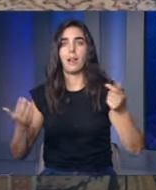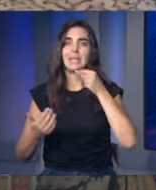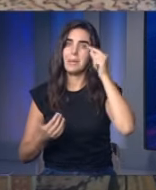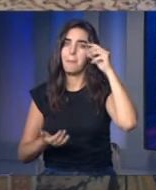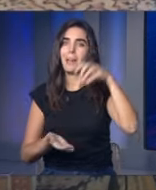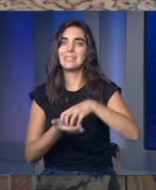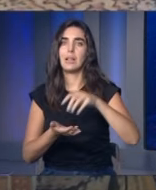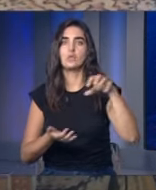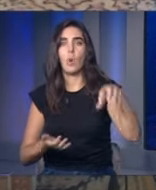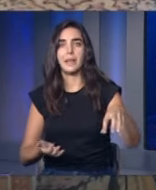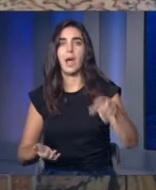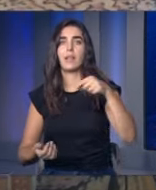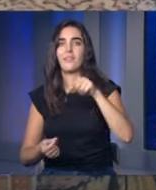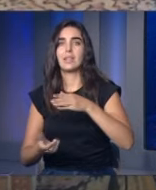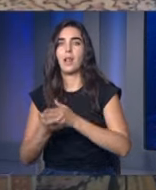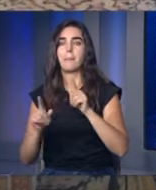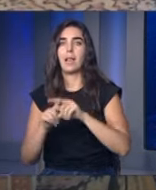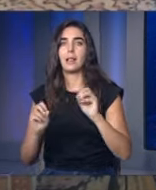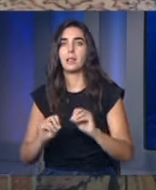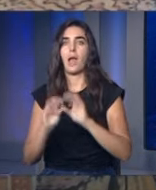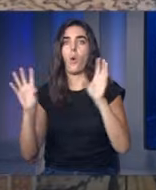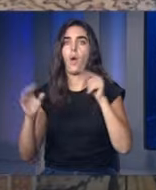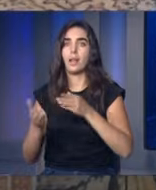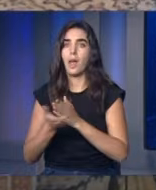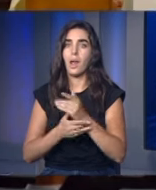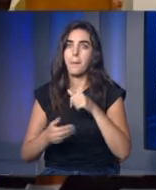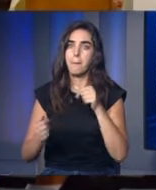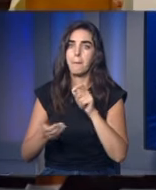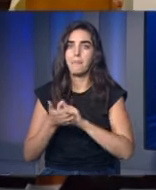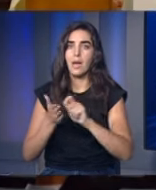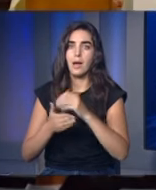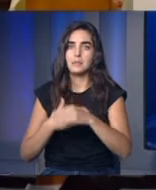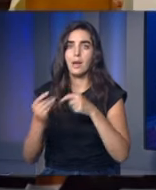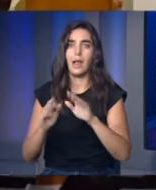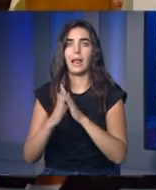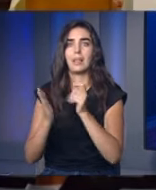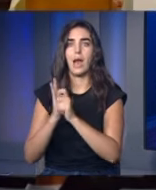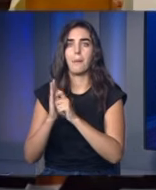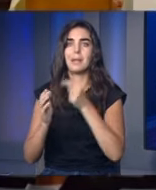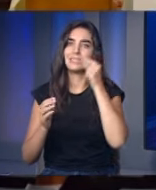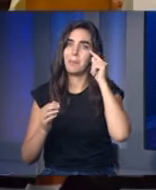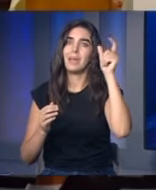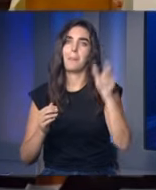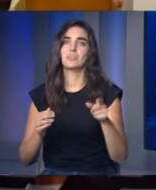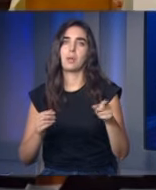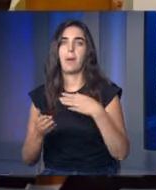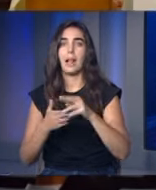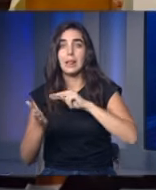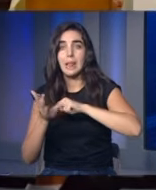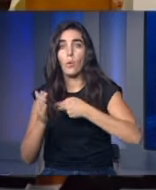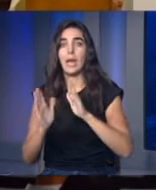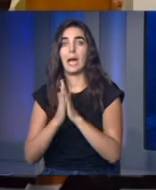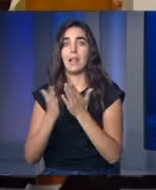كايل للراهبات البسلية الشويريات، الأمر الذي تمت الإضاءة عليه بتمعن في كتاب نبيل